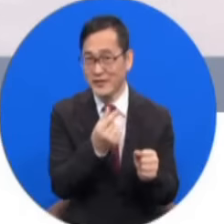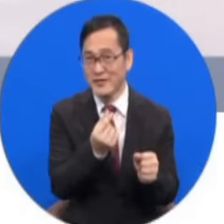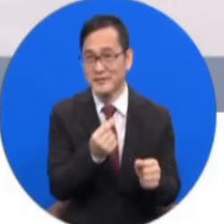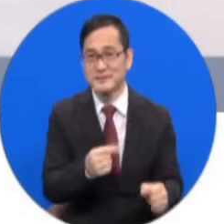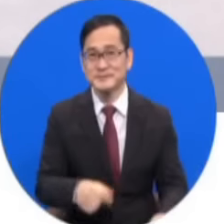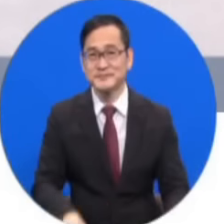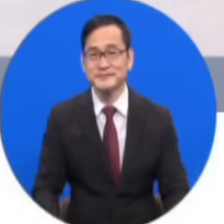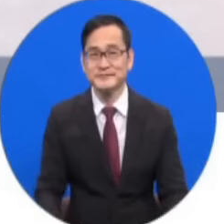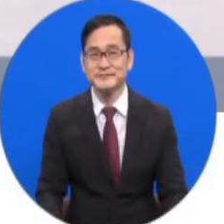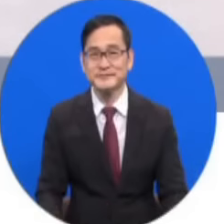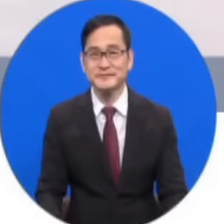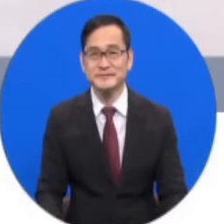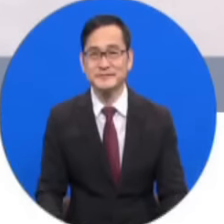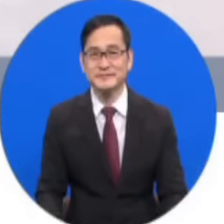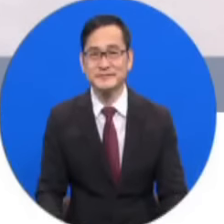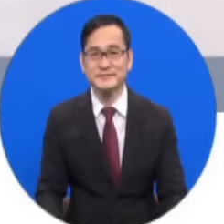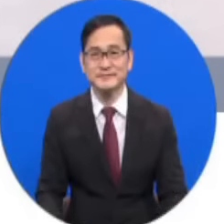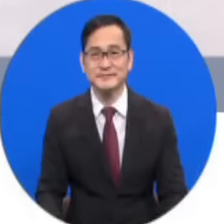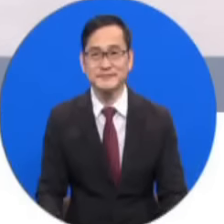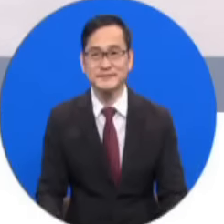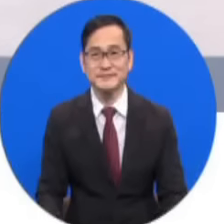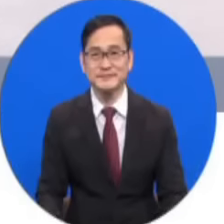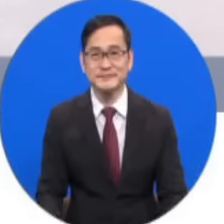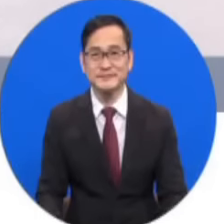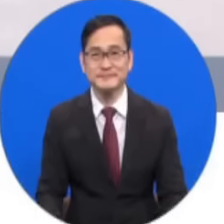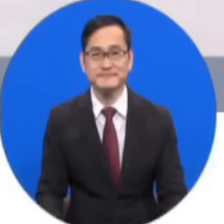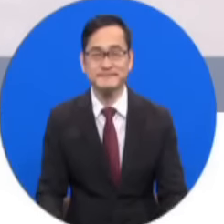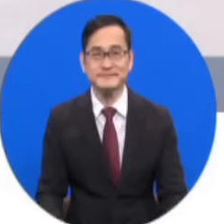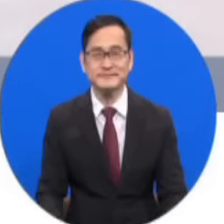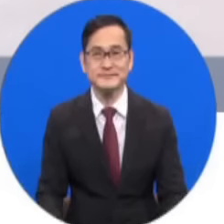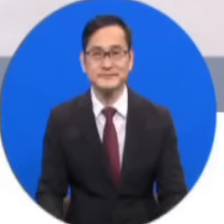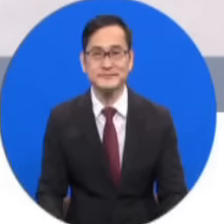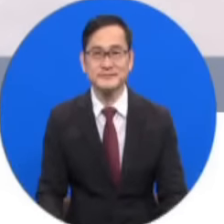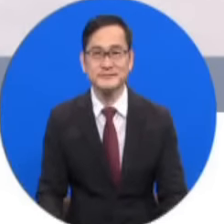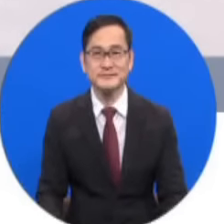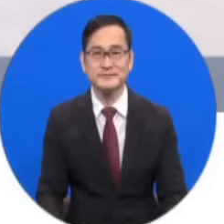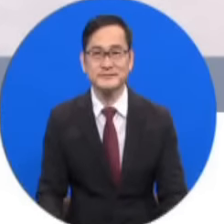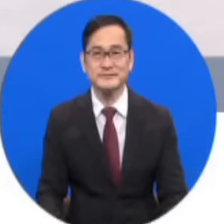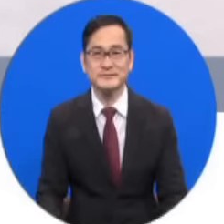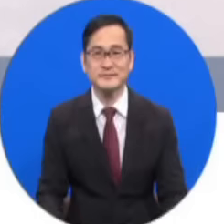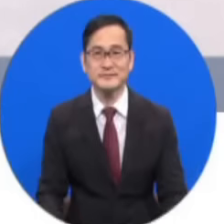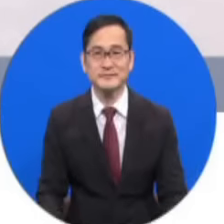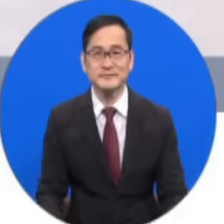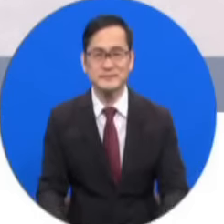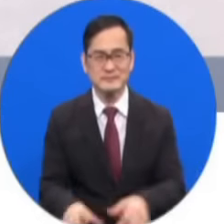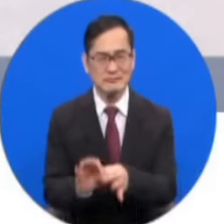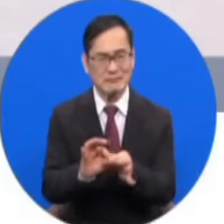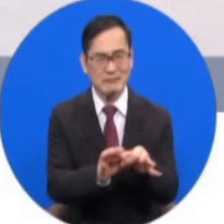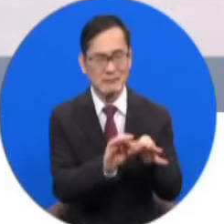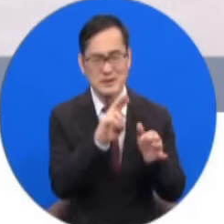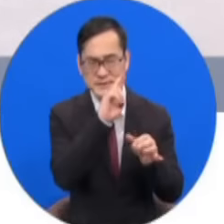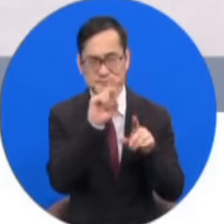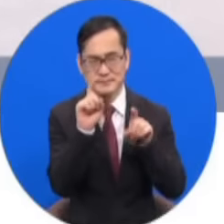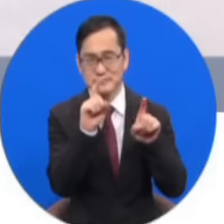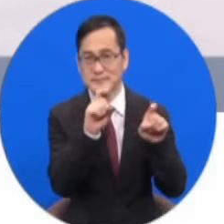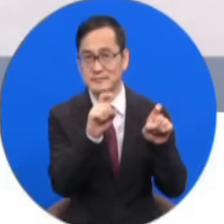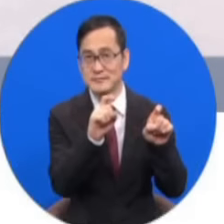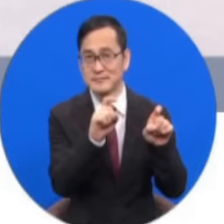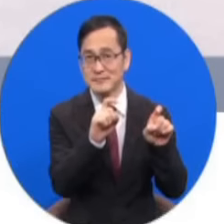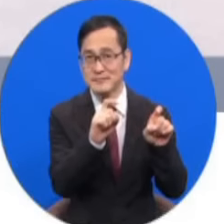관련성이 궁금하다이이 의혹 제기를 하는 거 아니겠습니까 여당에서 그런데 이런 식의 논리적 비약으로 해서 문제 제기를 하다